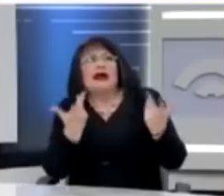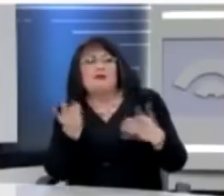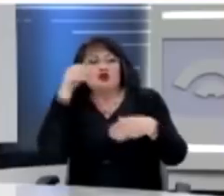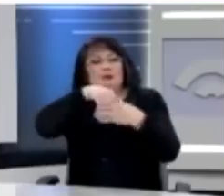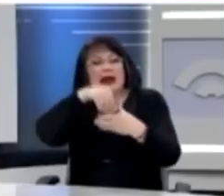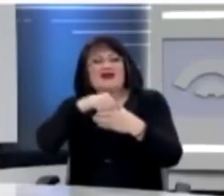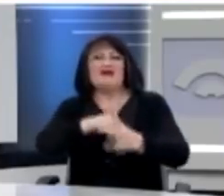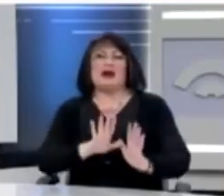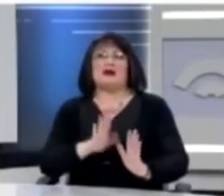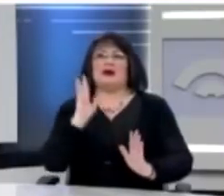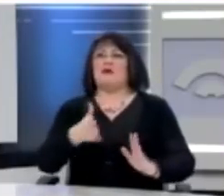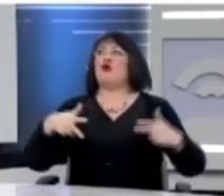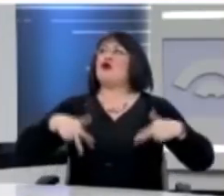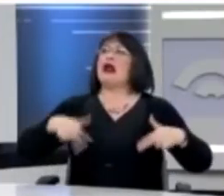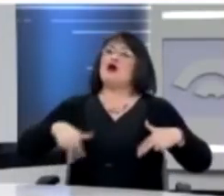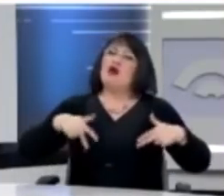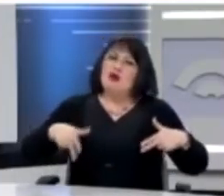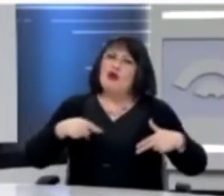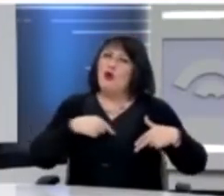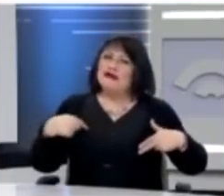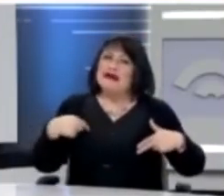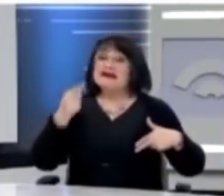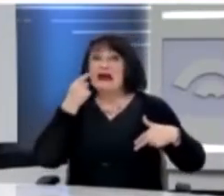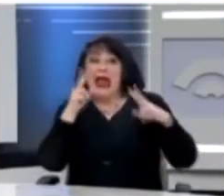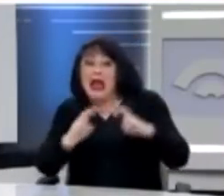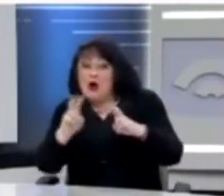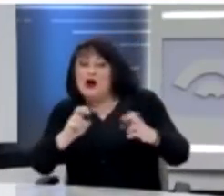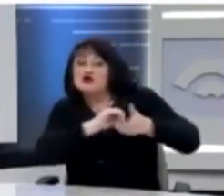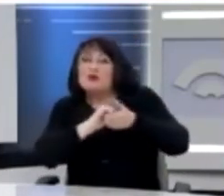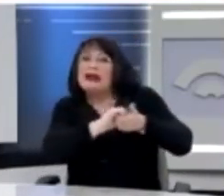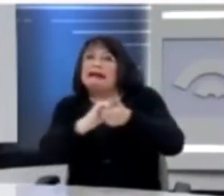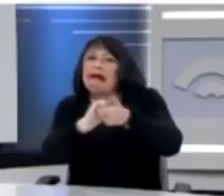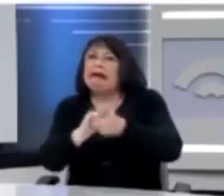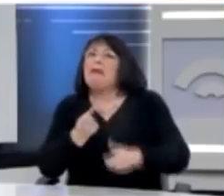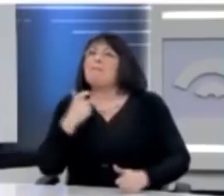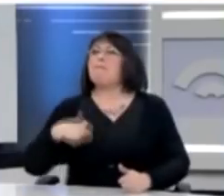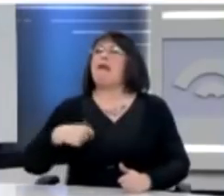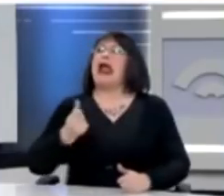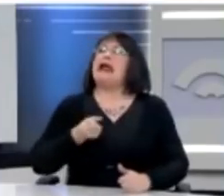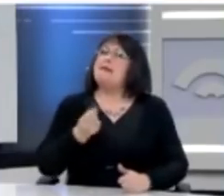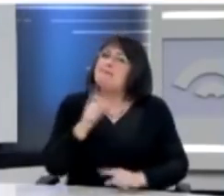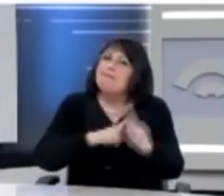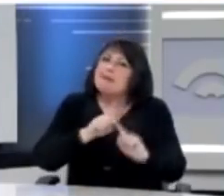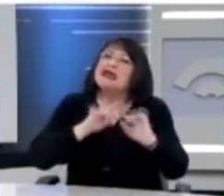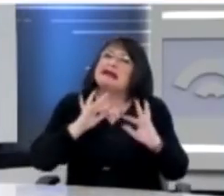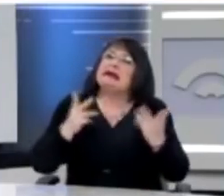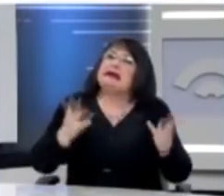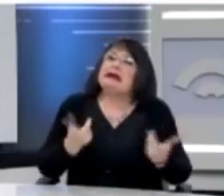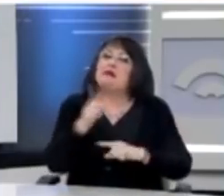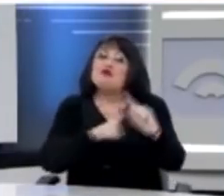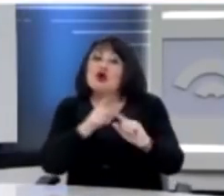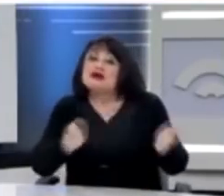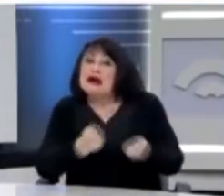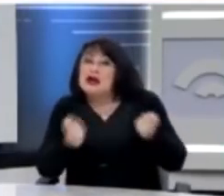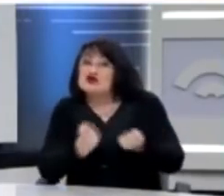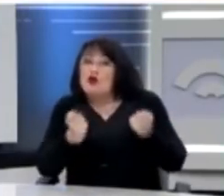Για να μπορούν κυβέρνηση και εργοδότες να ελέγχουν τα σωματεία, να γνωρίζουν ανά πάσα ώρα και στιγμή ποιος